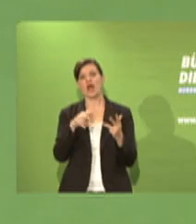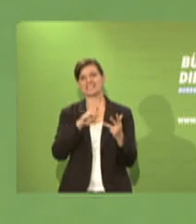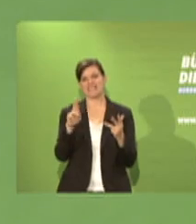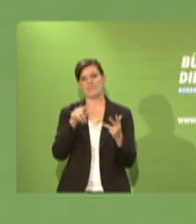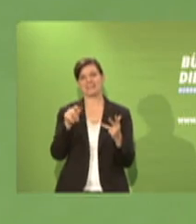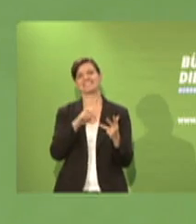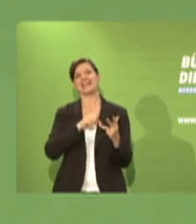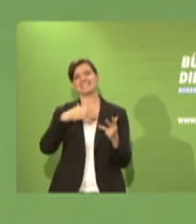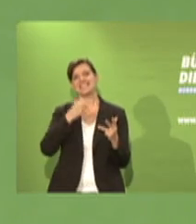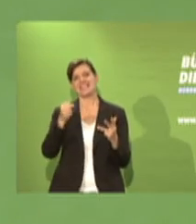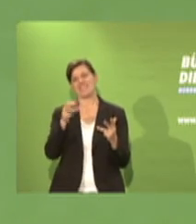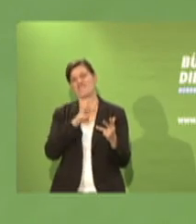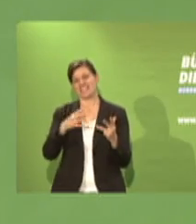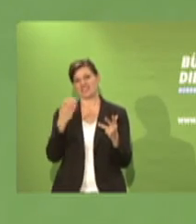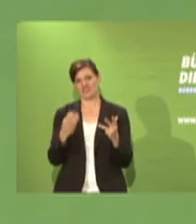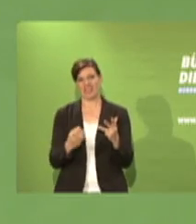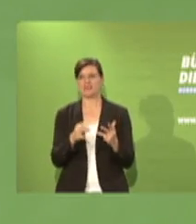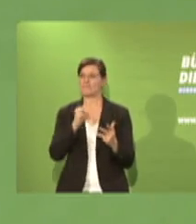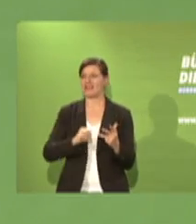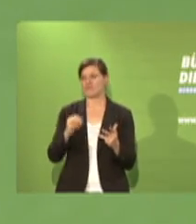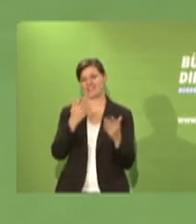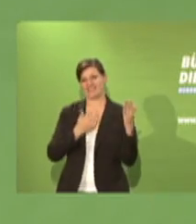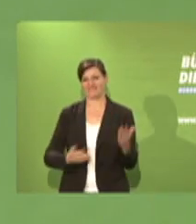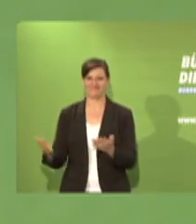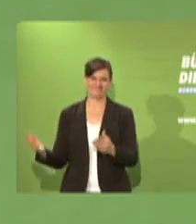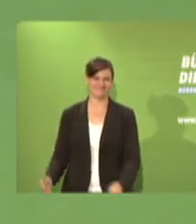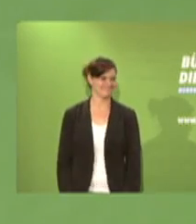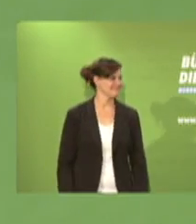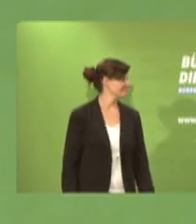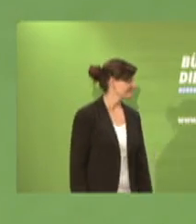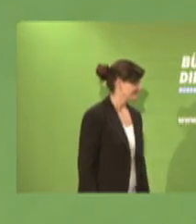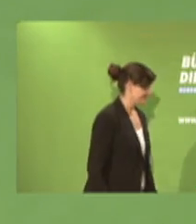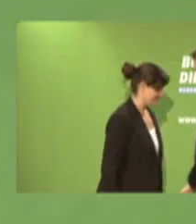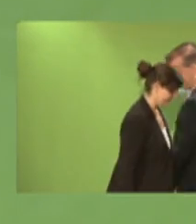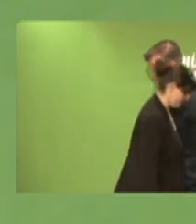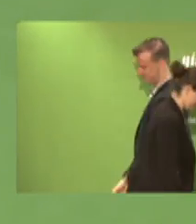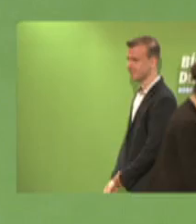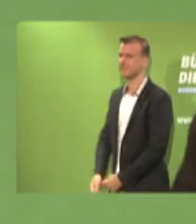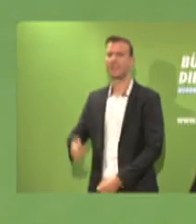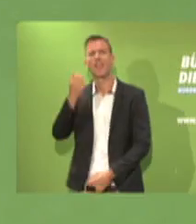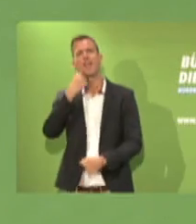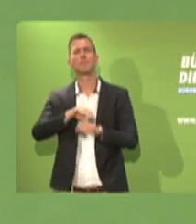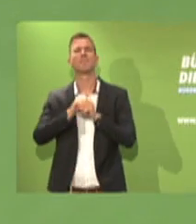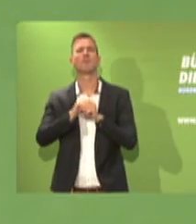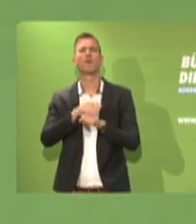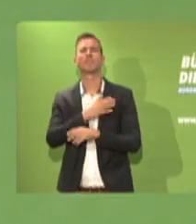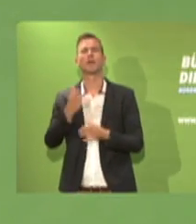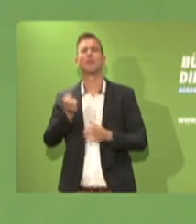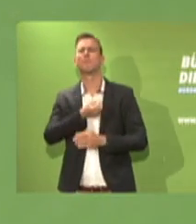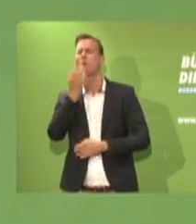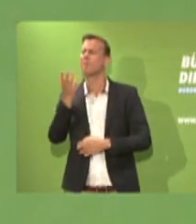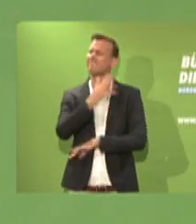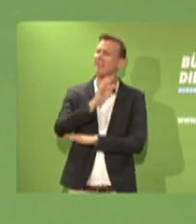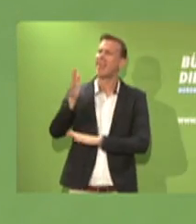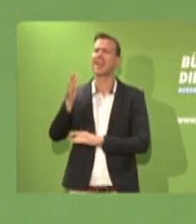Siegen-Wittgenstein. Manuela, 4 Minuten. Ja, schönen Dank. Liebe Freundinnen und Freunde, Blumen, Wald, Wiesen, Kühe,